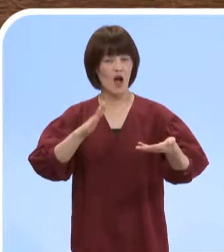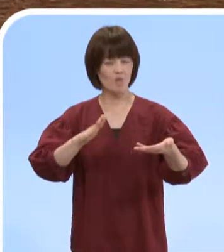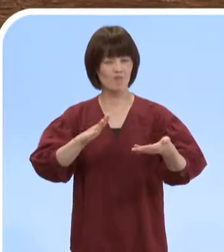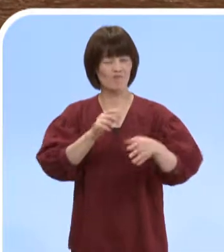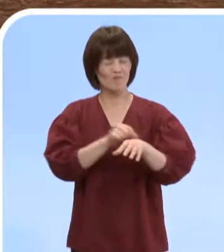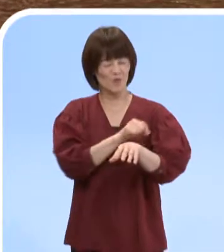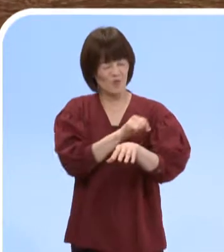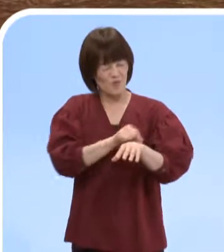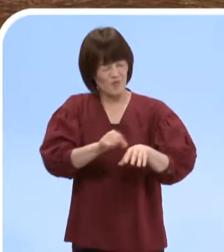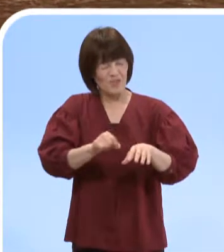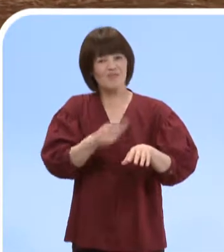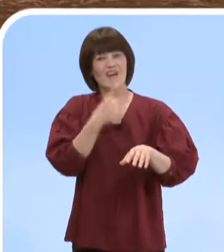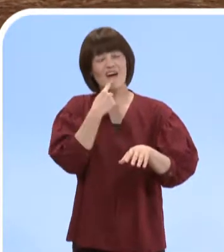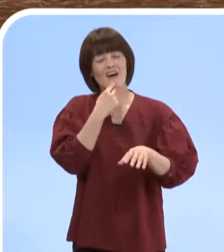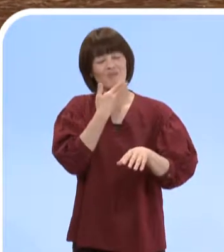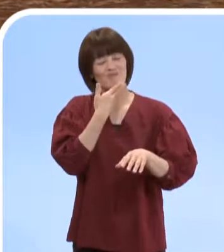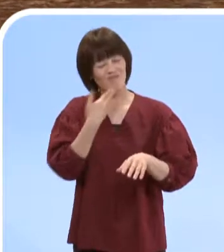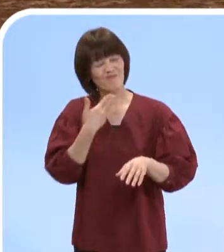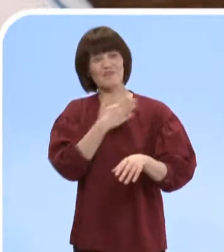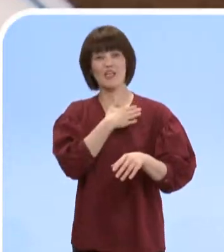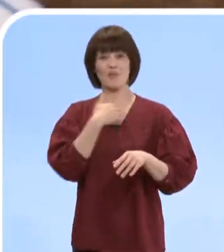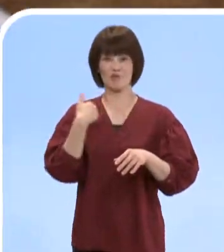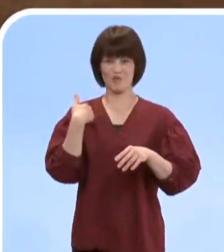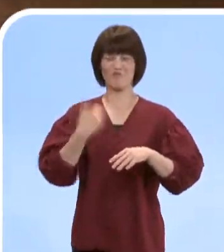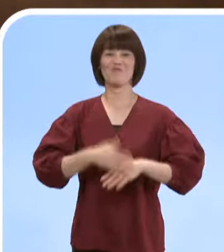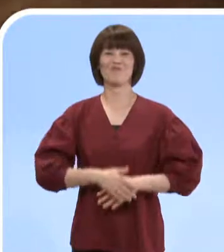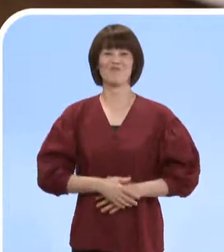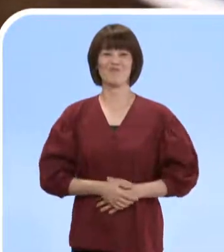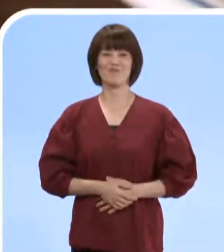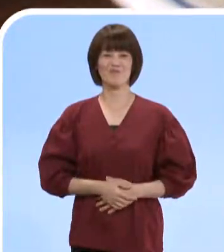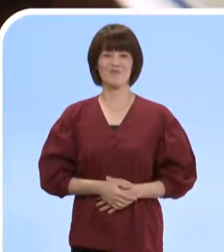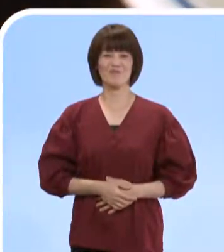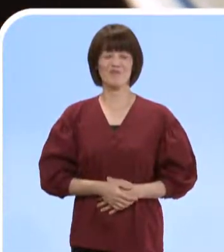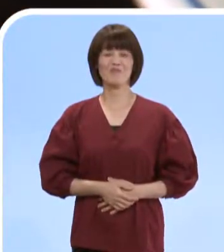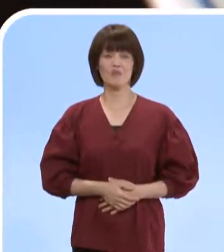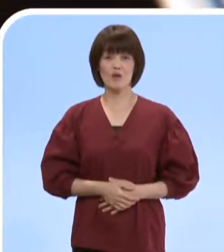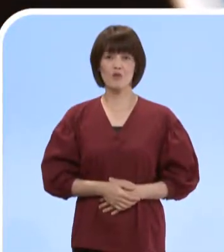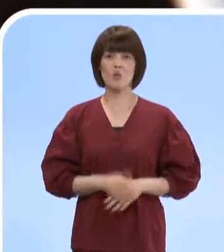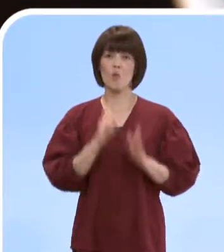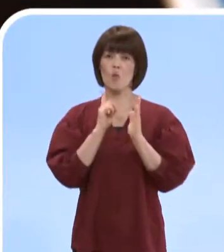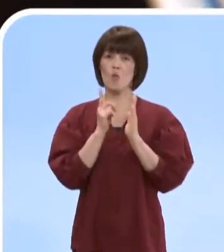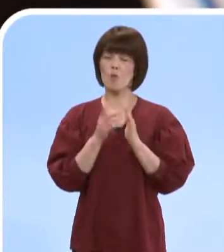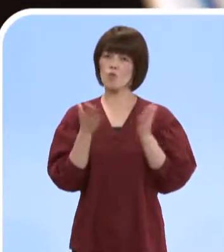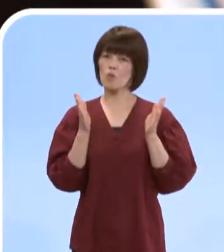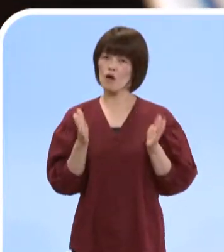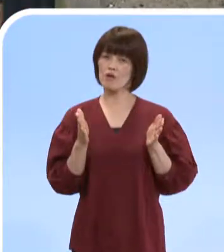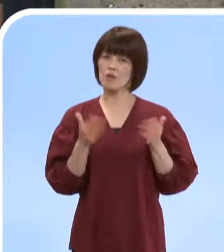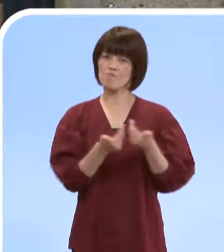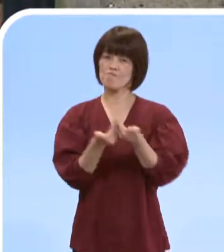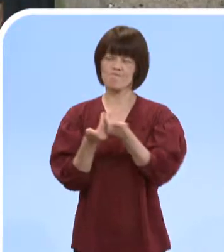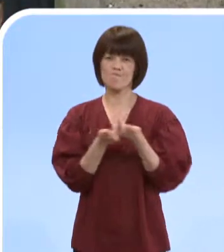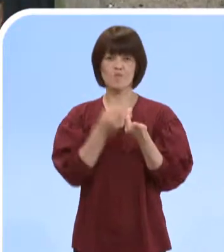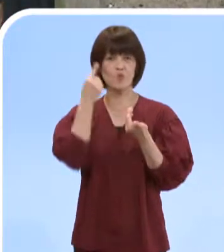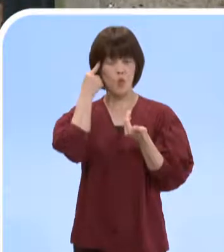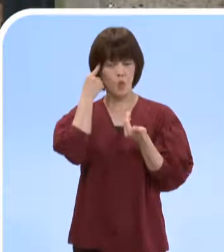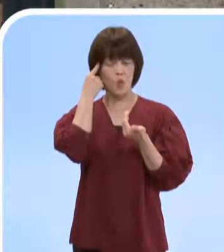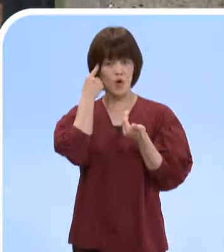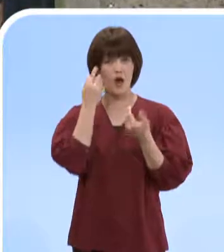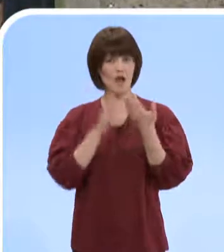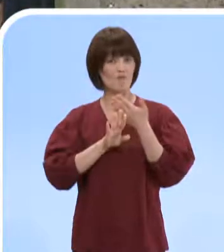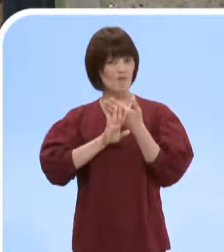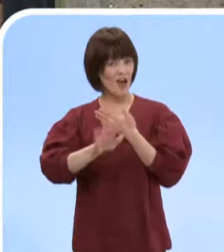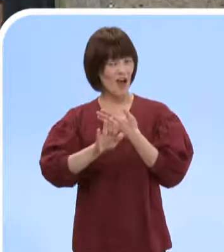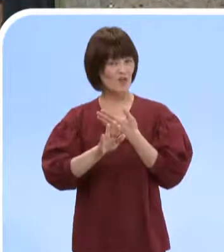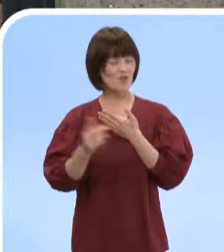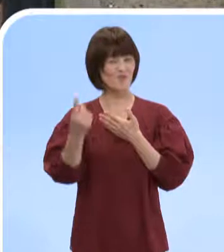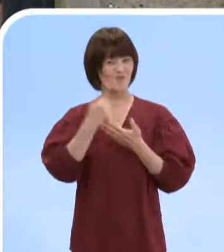店ならではの皿そばを味わうことができます。お盆はちょっと混んじゃうのでお盆明けが狙